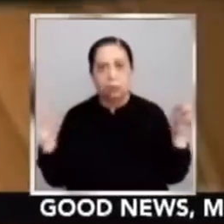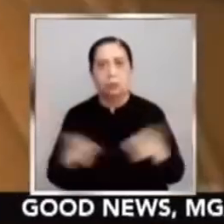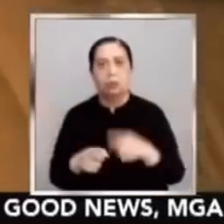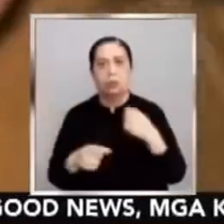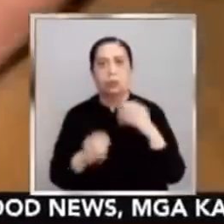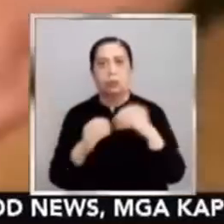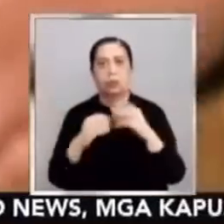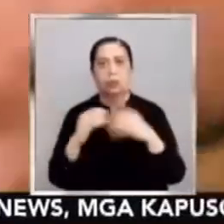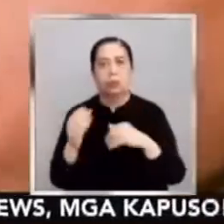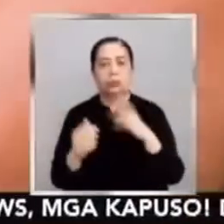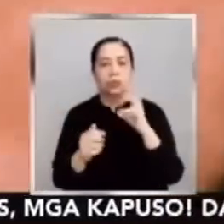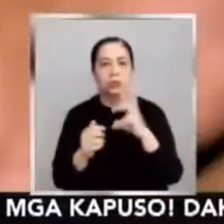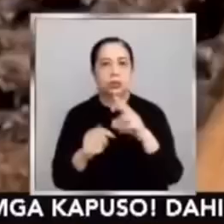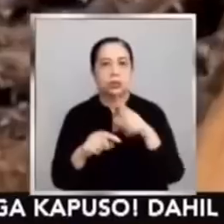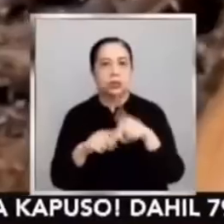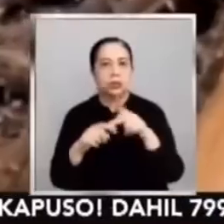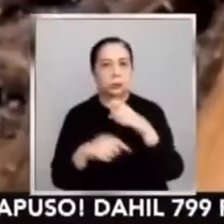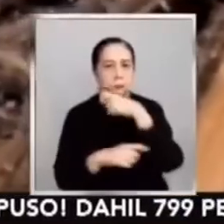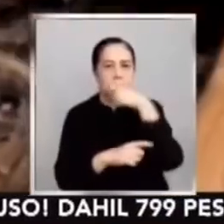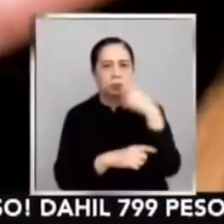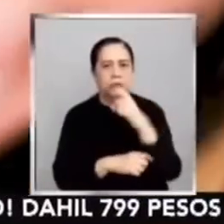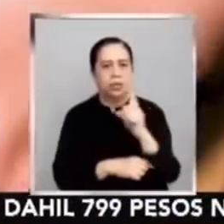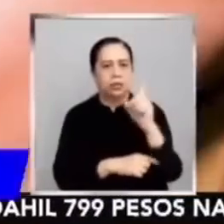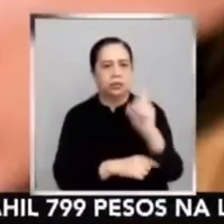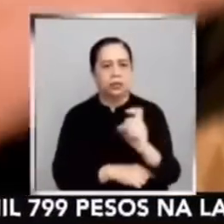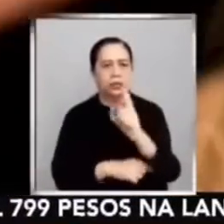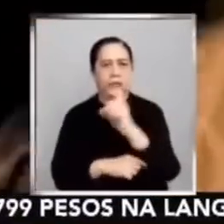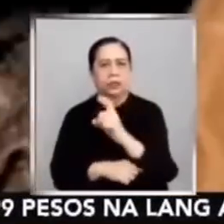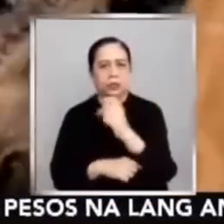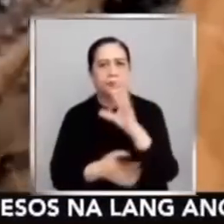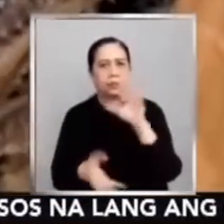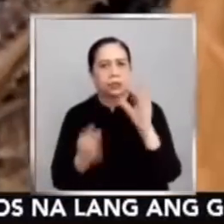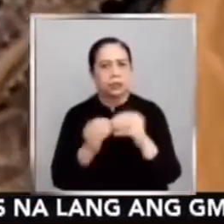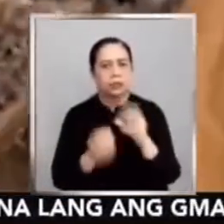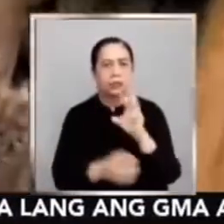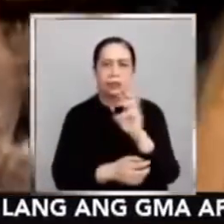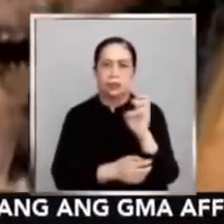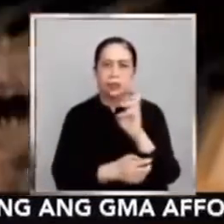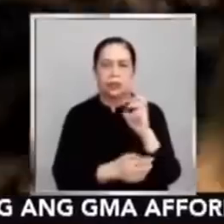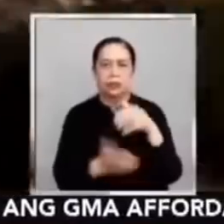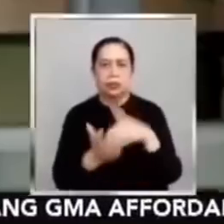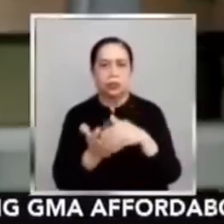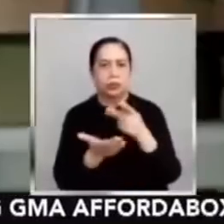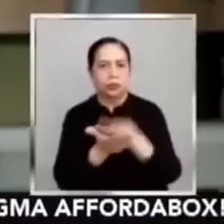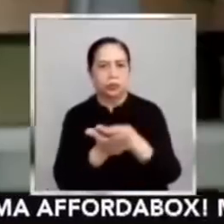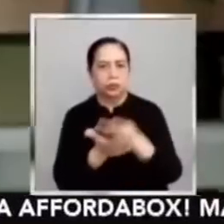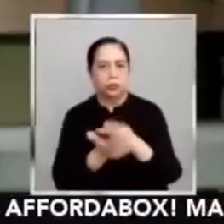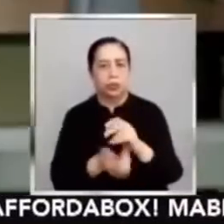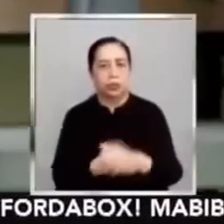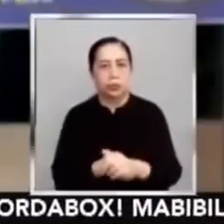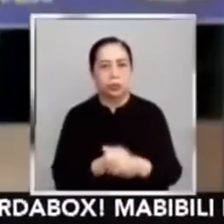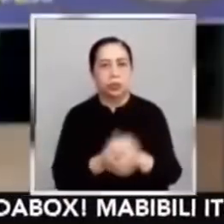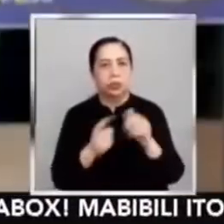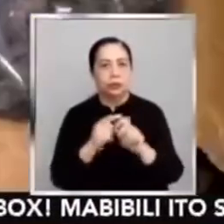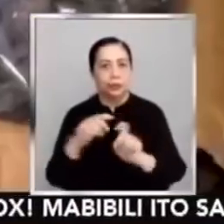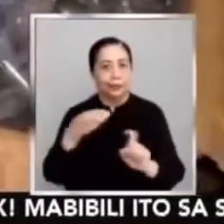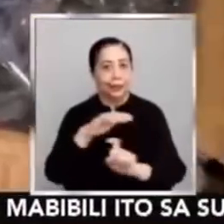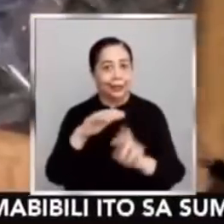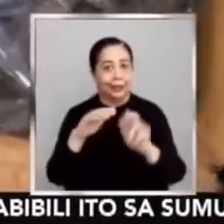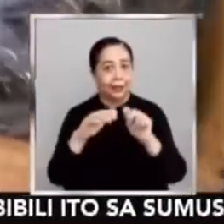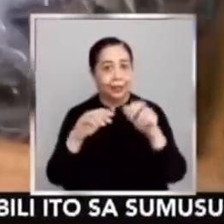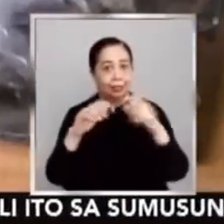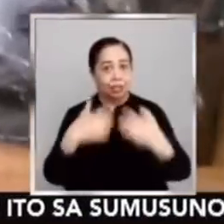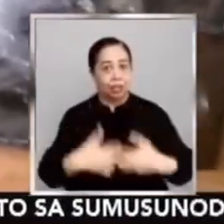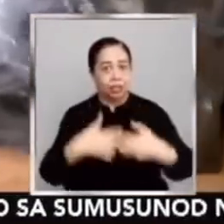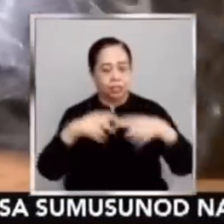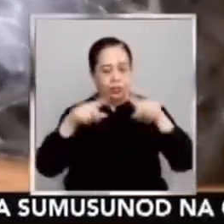46 kilos ng pinatuyong seahorse na ang halaga tinatayang nasa 600,000 pesos. Dumaan dun sa x-ray machine natin, nakita po yung